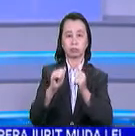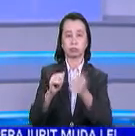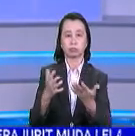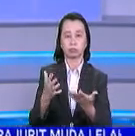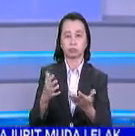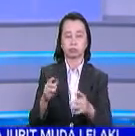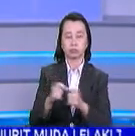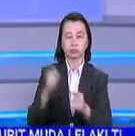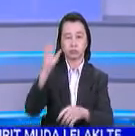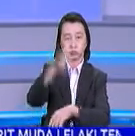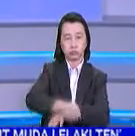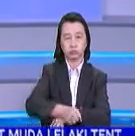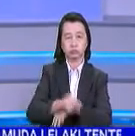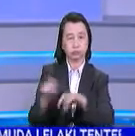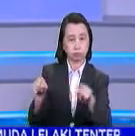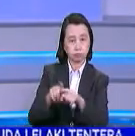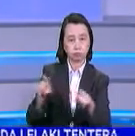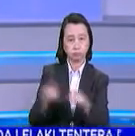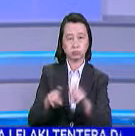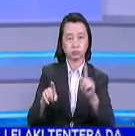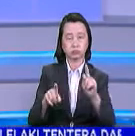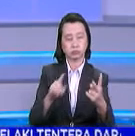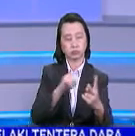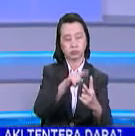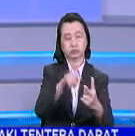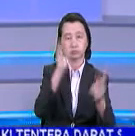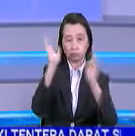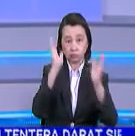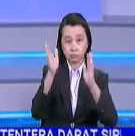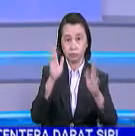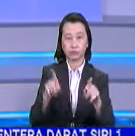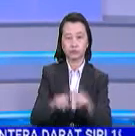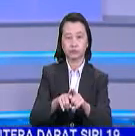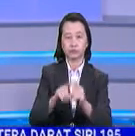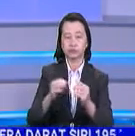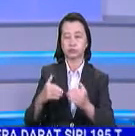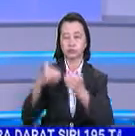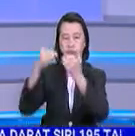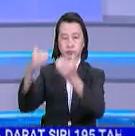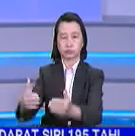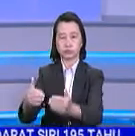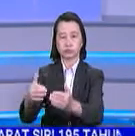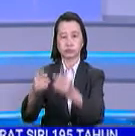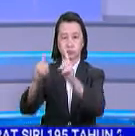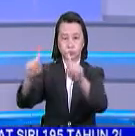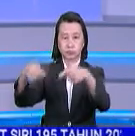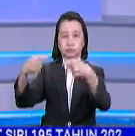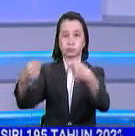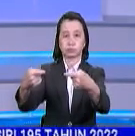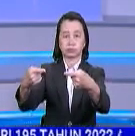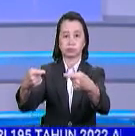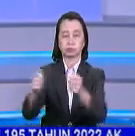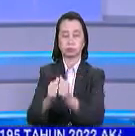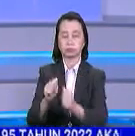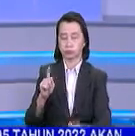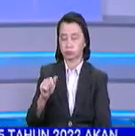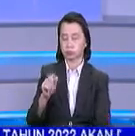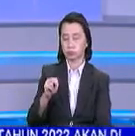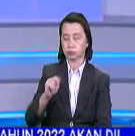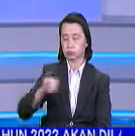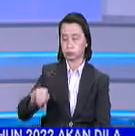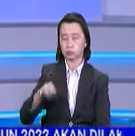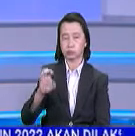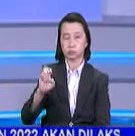dramatik menewaskan rakan senegara Tang Kiamin dan Lai Beijing sekaligus semara ke pentas final. Tanji Yin